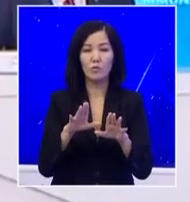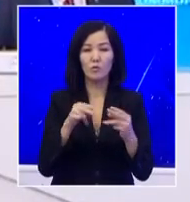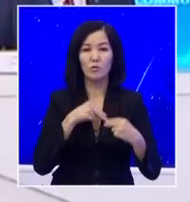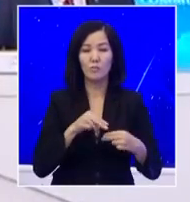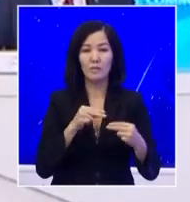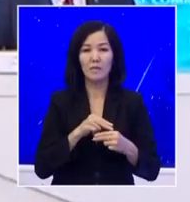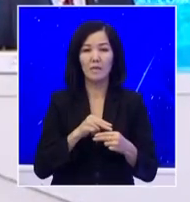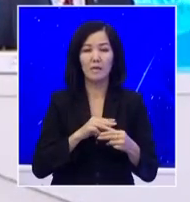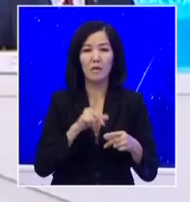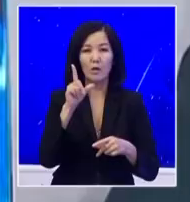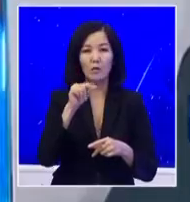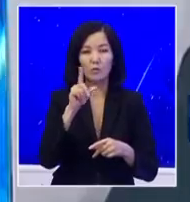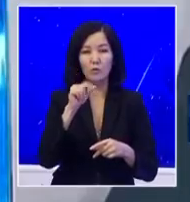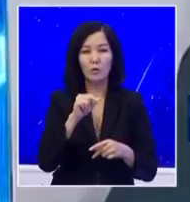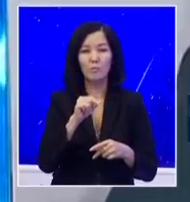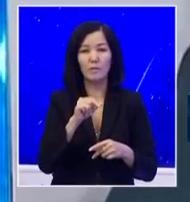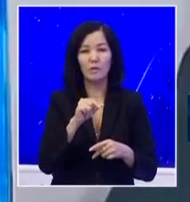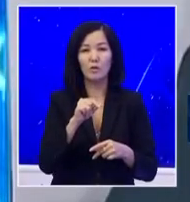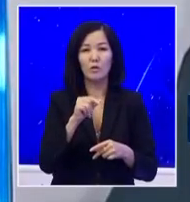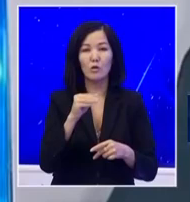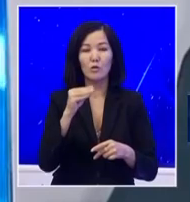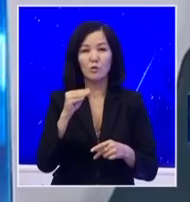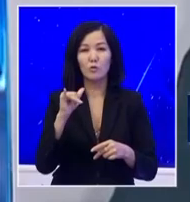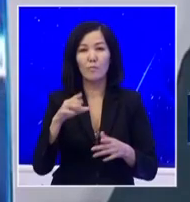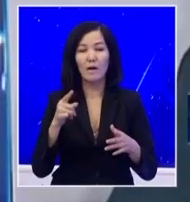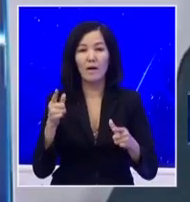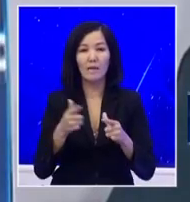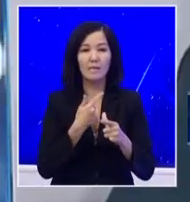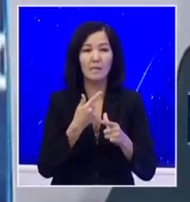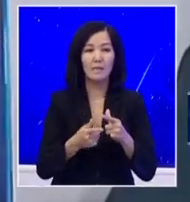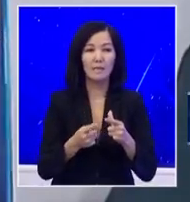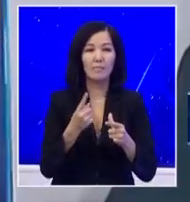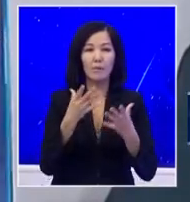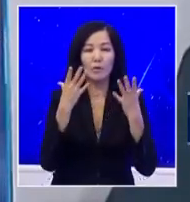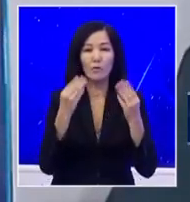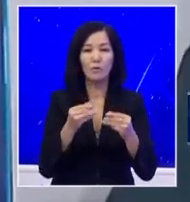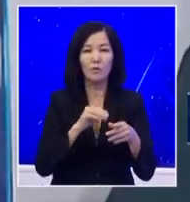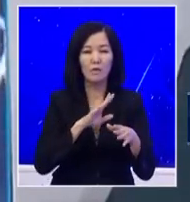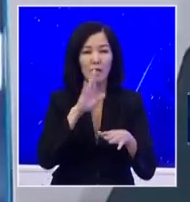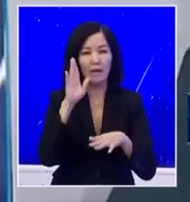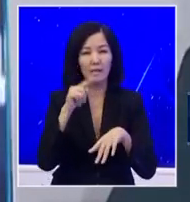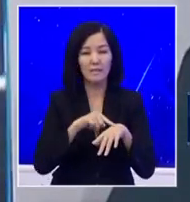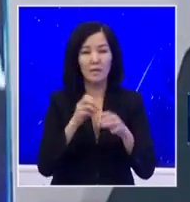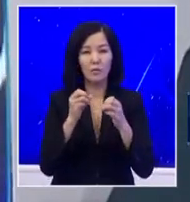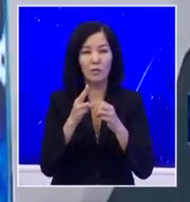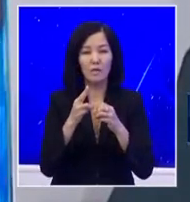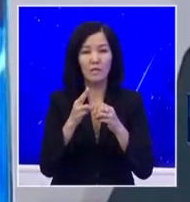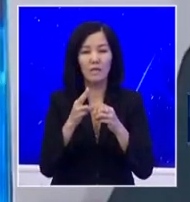күндері, дүйсенбі мен жұма аралығында күніне екі рет жүргізілдеді. Сағат 12-де және